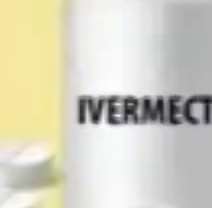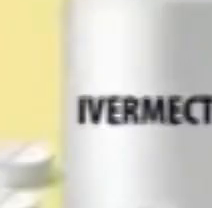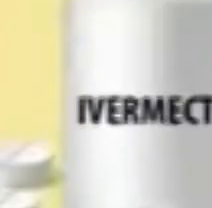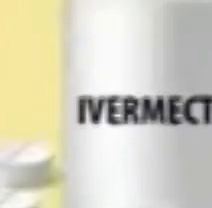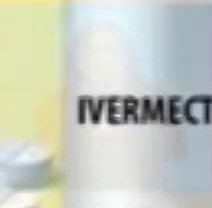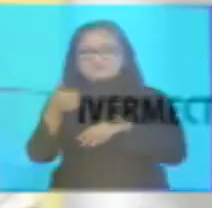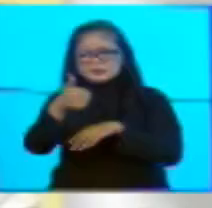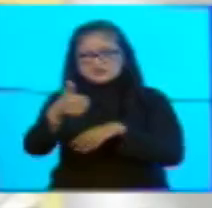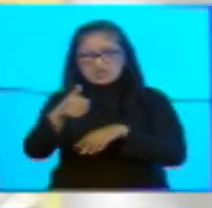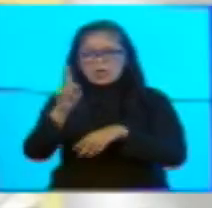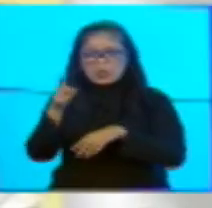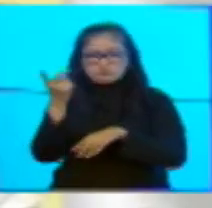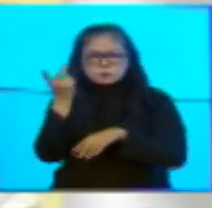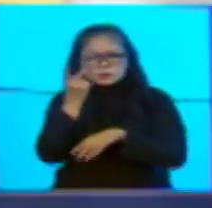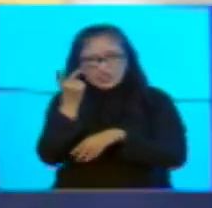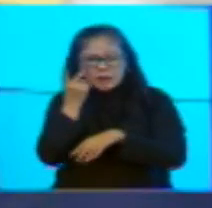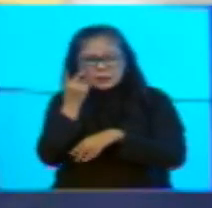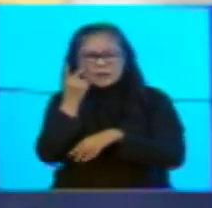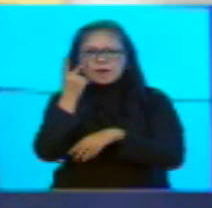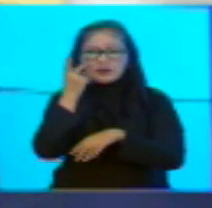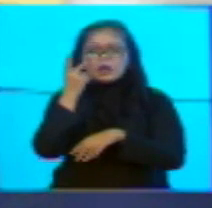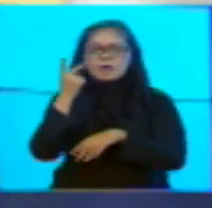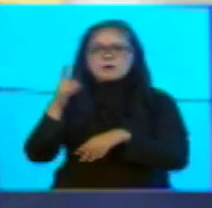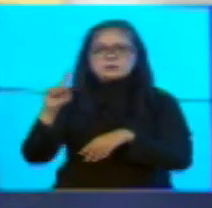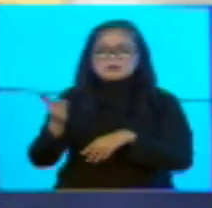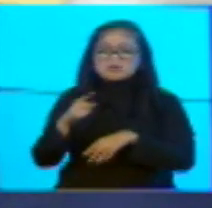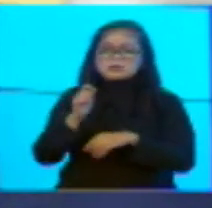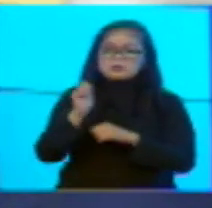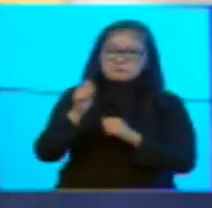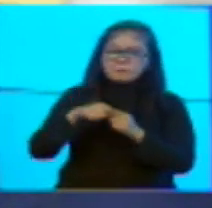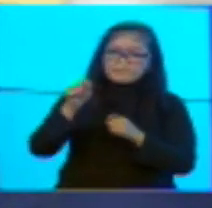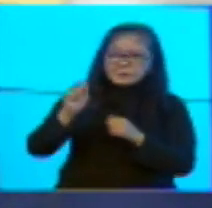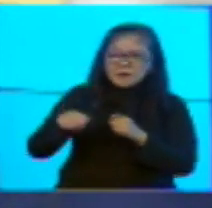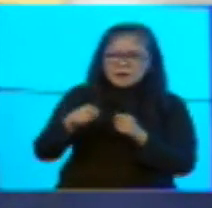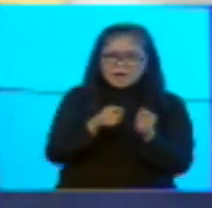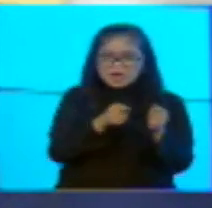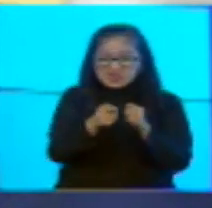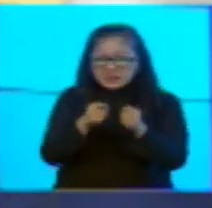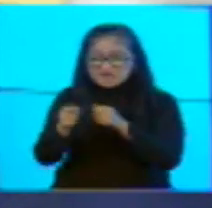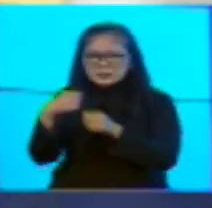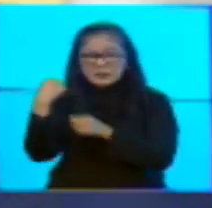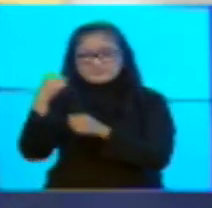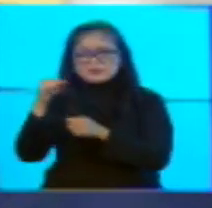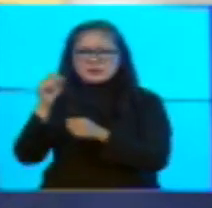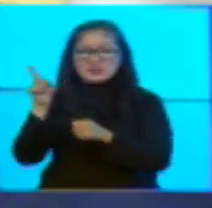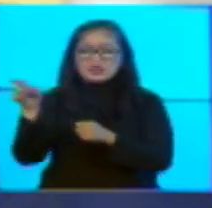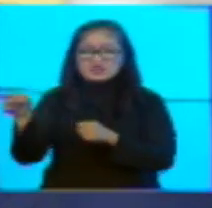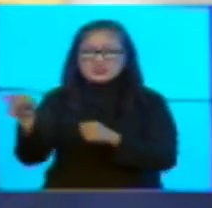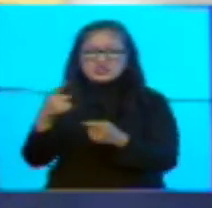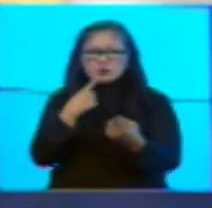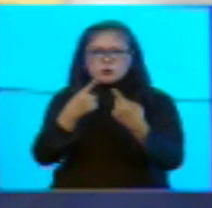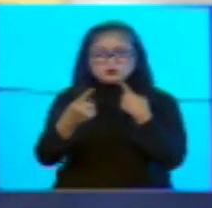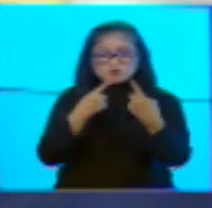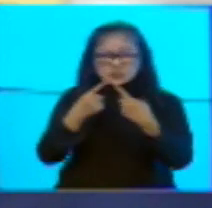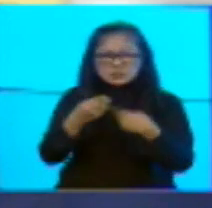harus diwaspadai pada saat penggunaannya tidak terkendali, apalagi seperti tadi disampaikan oleh Prof. Zulis, jika memang penggunaannya